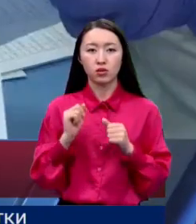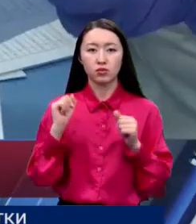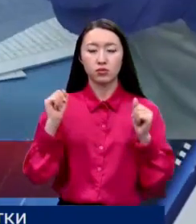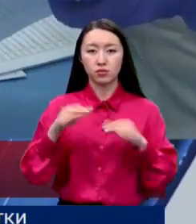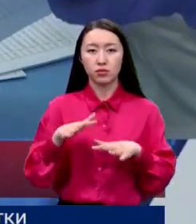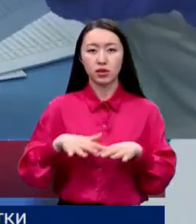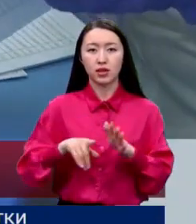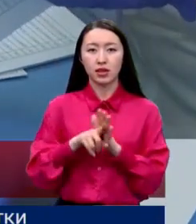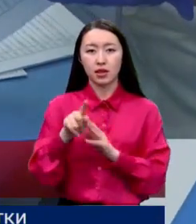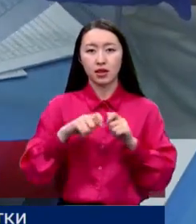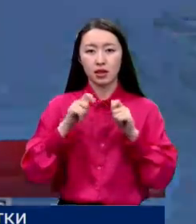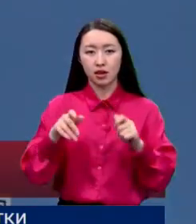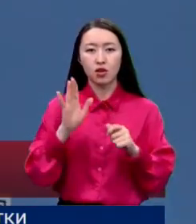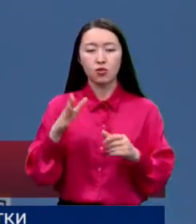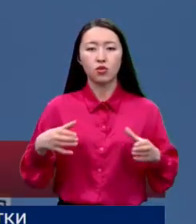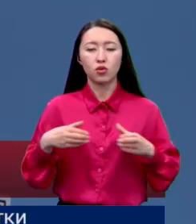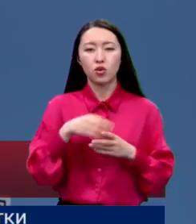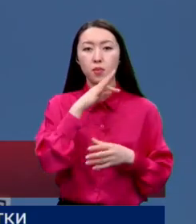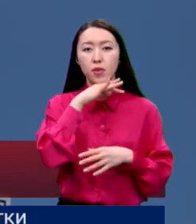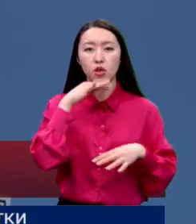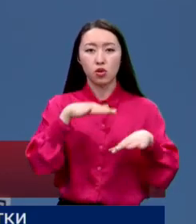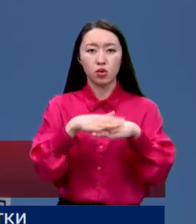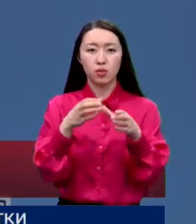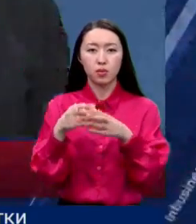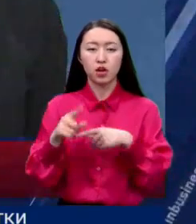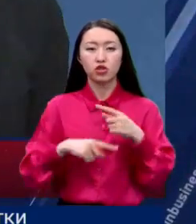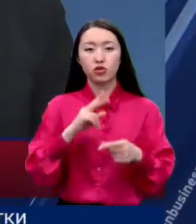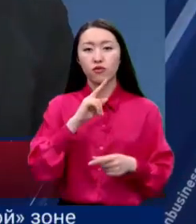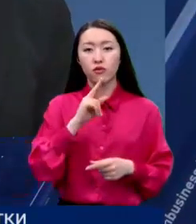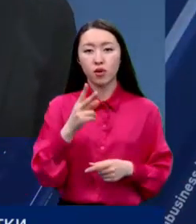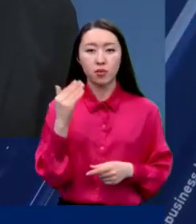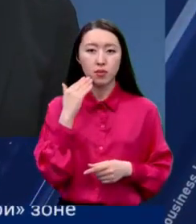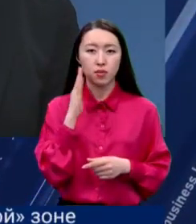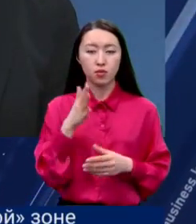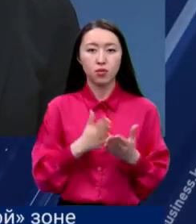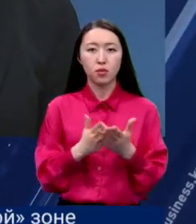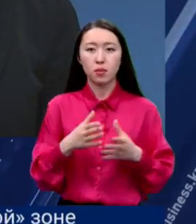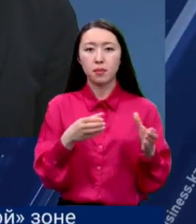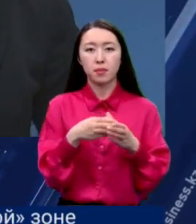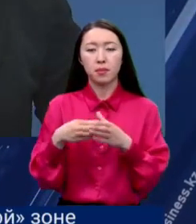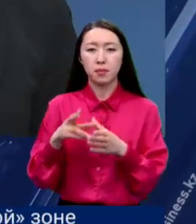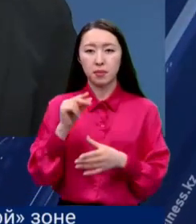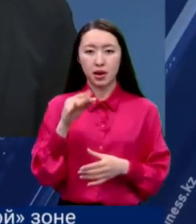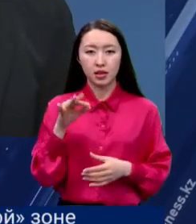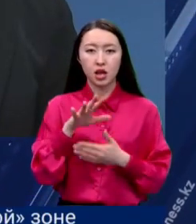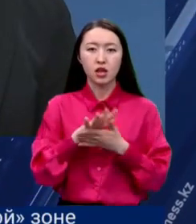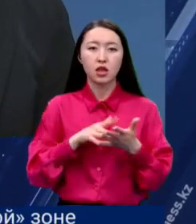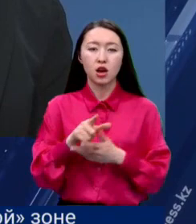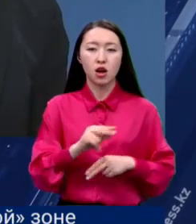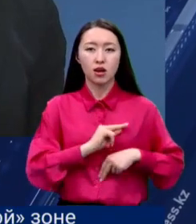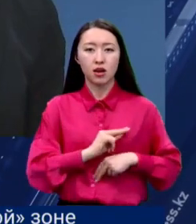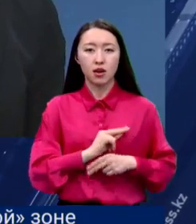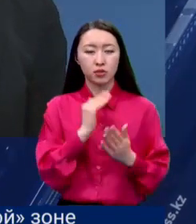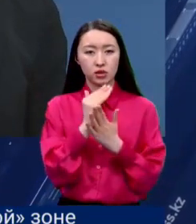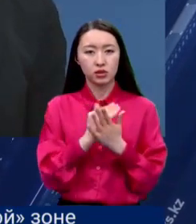или поглощением ряда партий. И, Мадина, через пару лет появятся политорганизации, готовые системно работать и